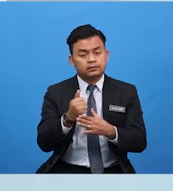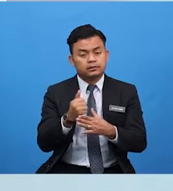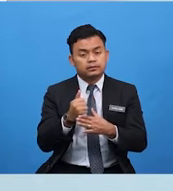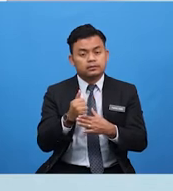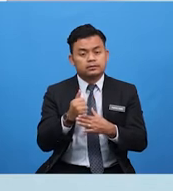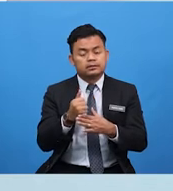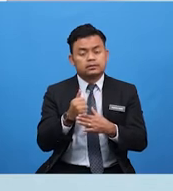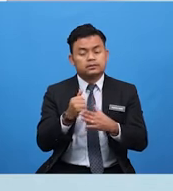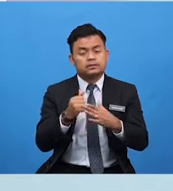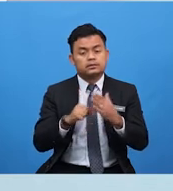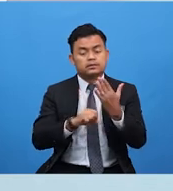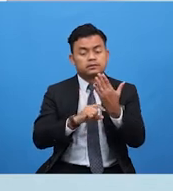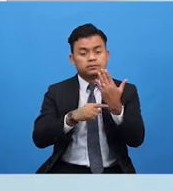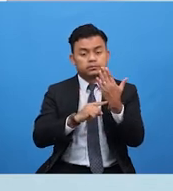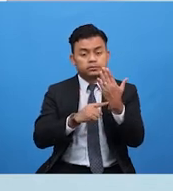menggunakan alat elektrik.